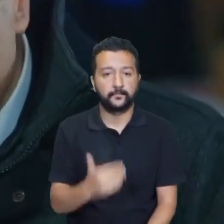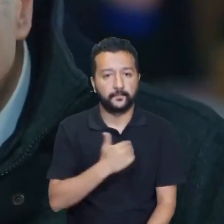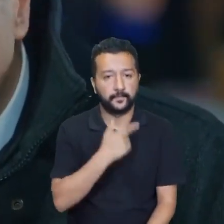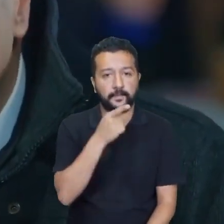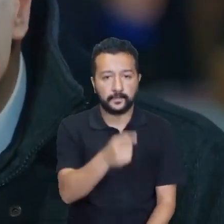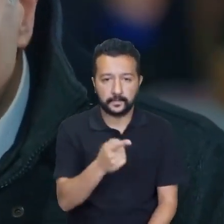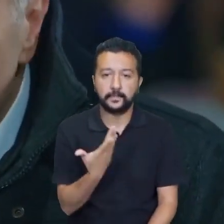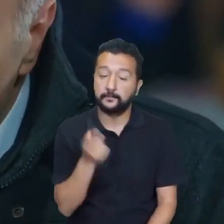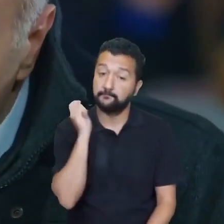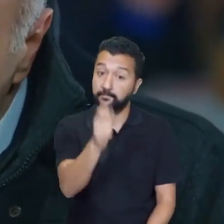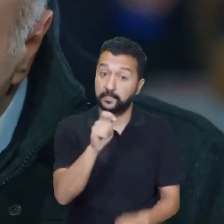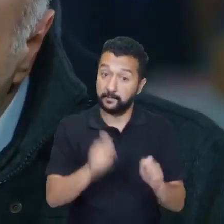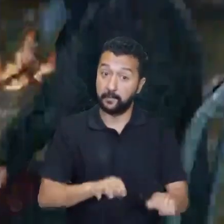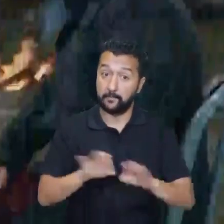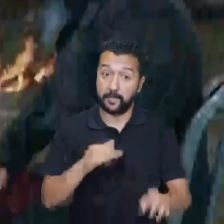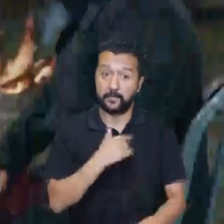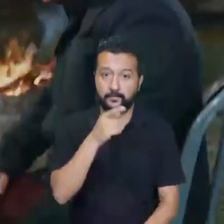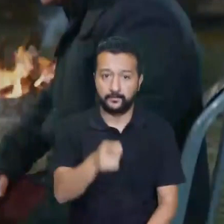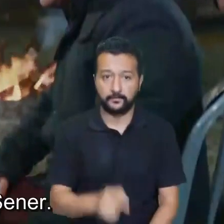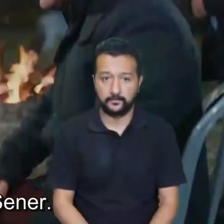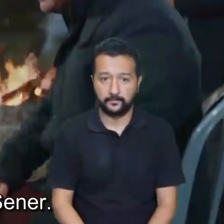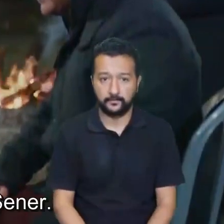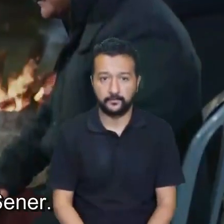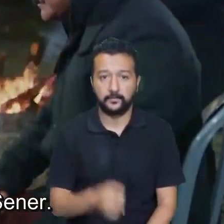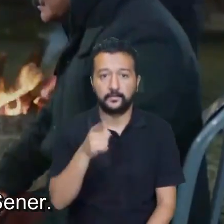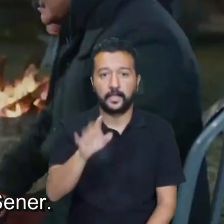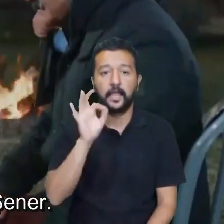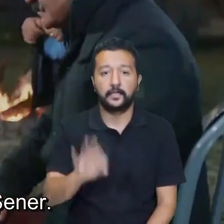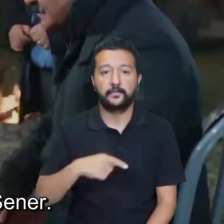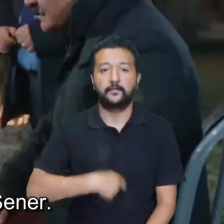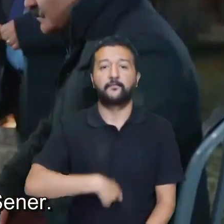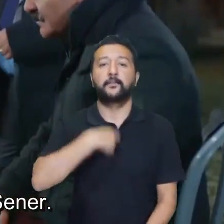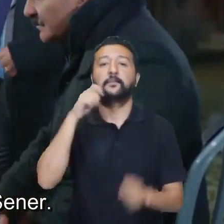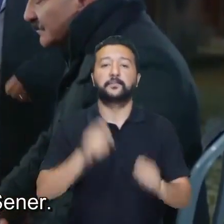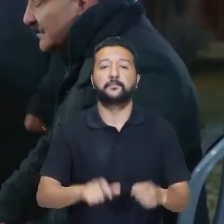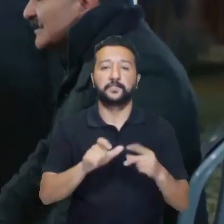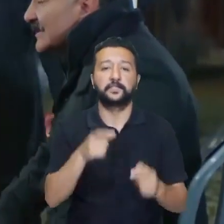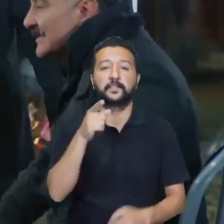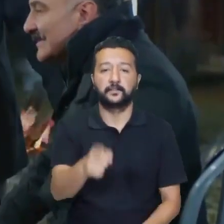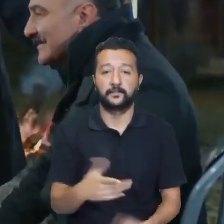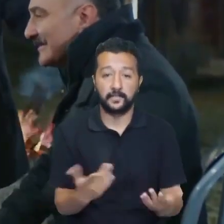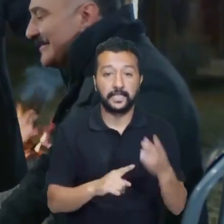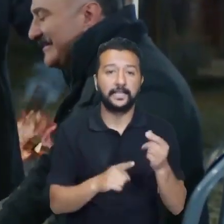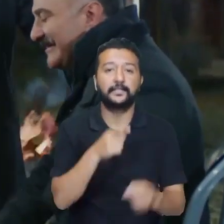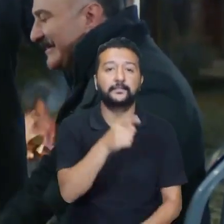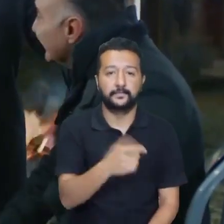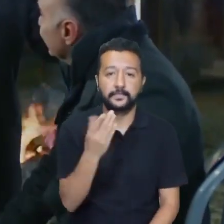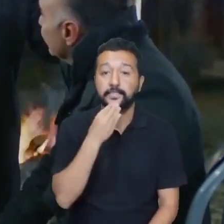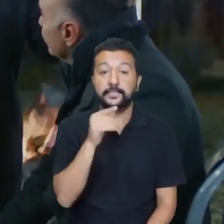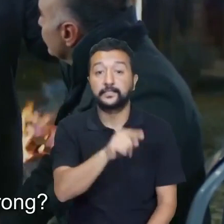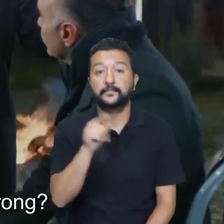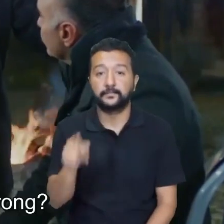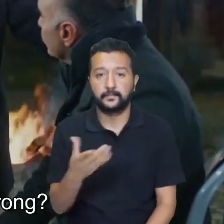Ben sana ince bir ayar çekerim. Sen anca benim fermuarımı çekersin Şener. İlyas.